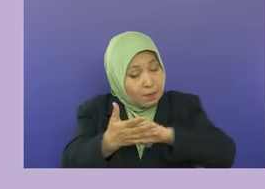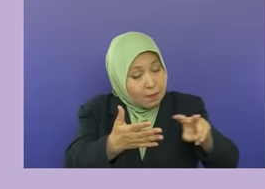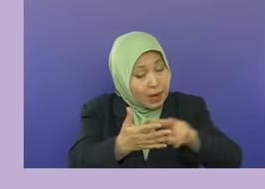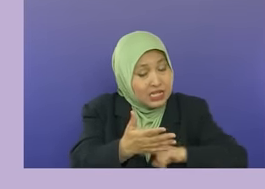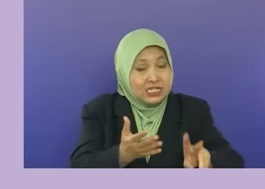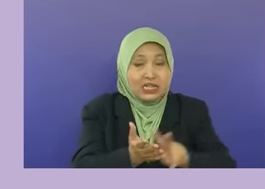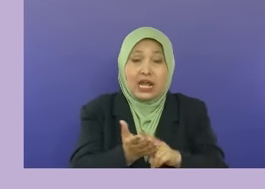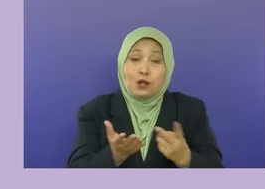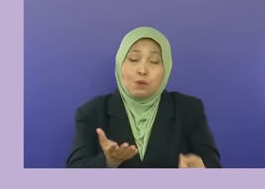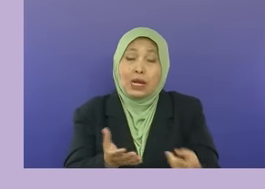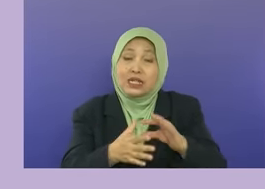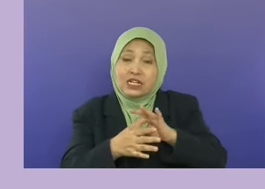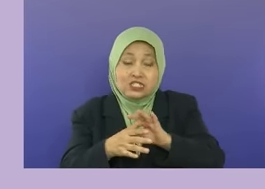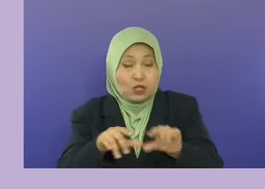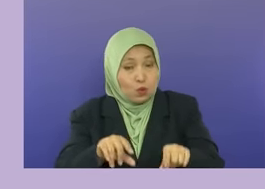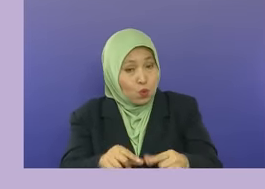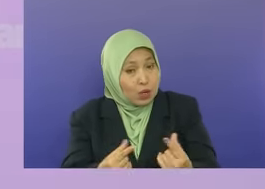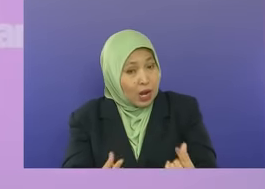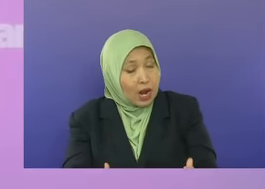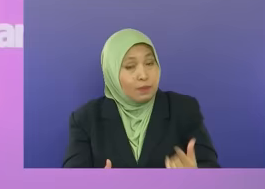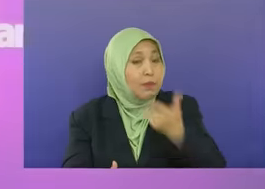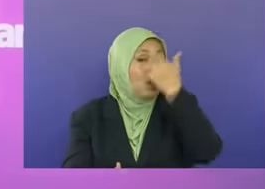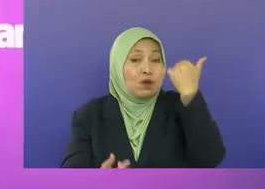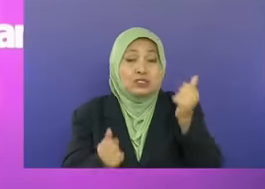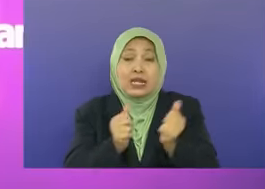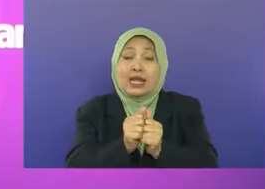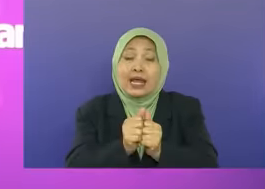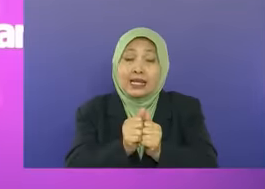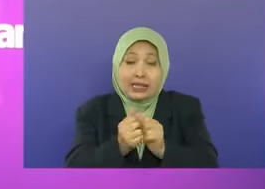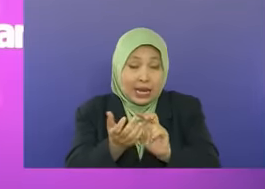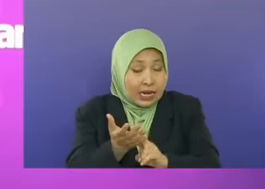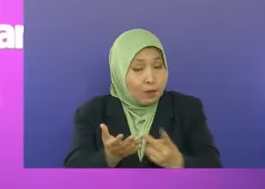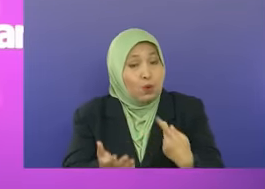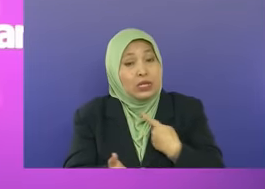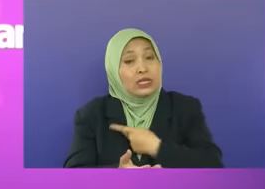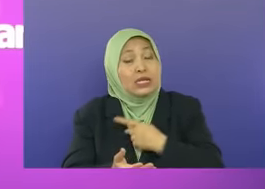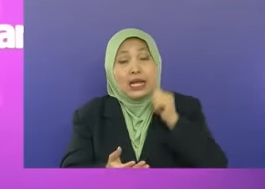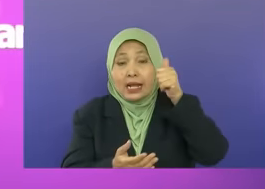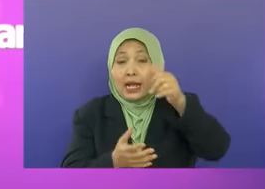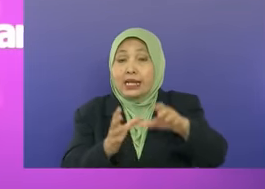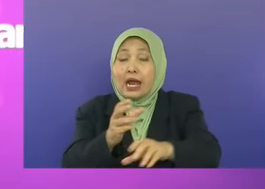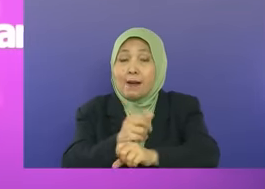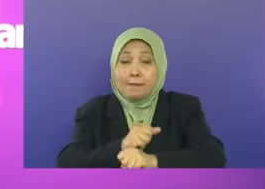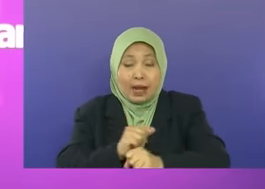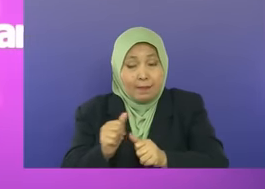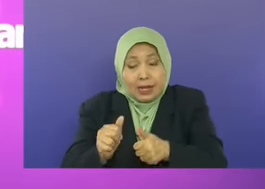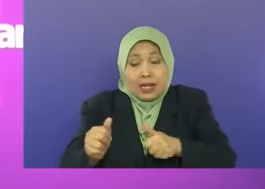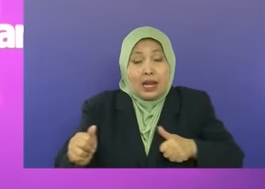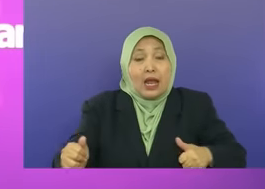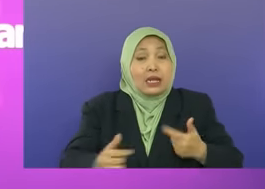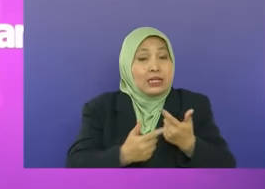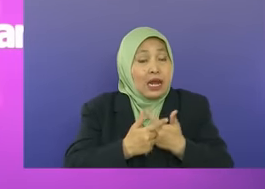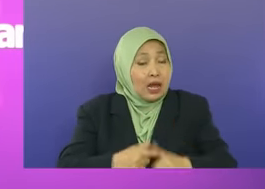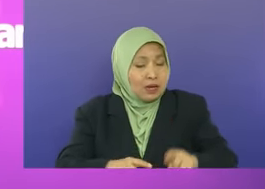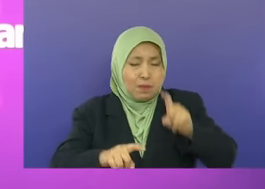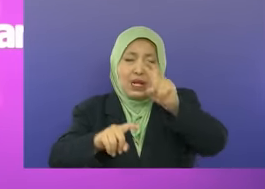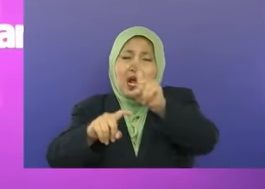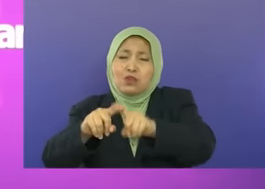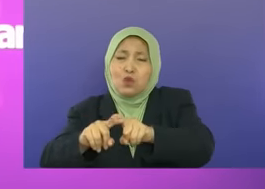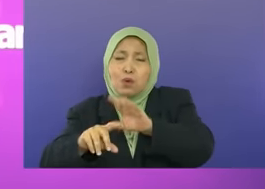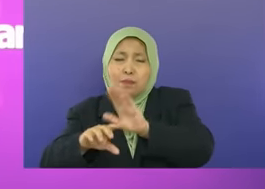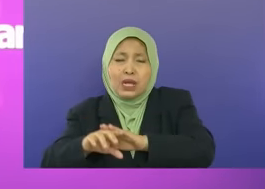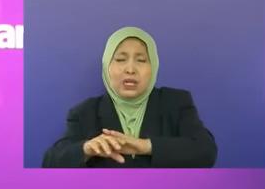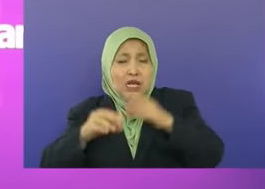tadabur kandungan Alquran karena dengan tadabur ini kita akan dapat mengilakan daripada bergantung kepada